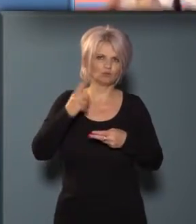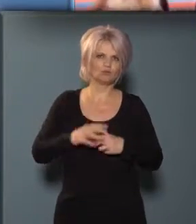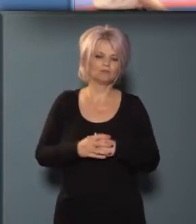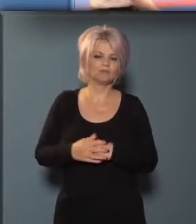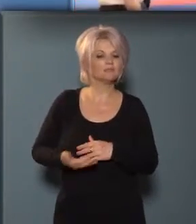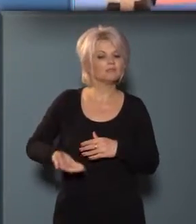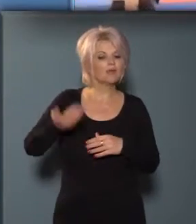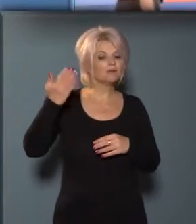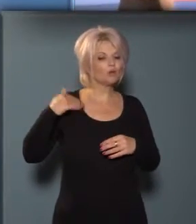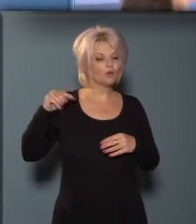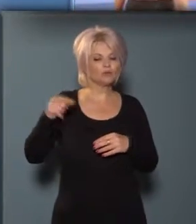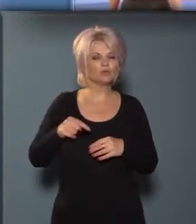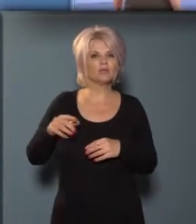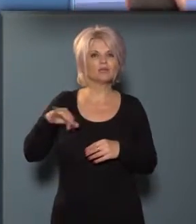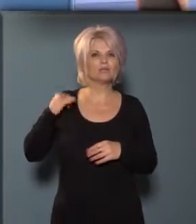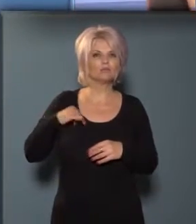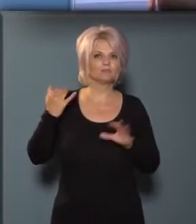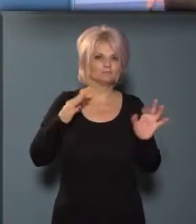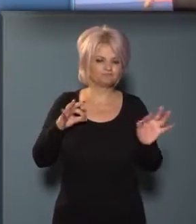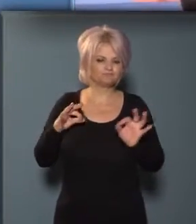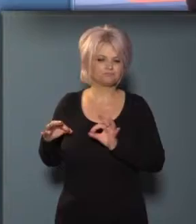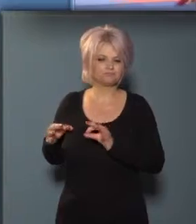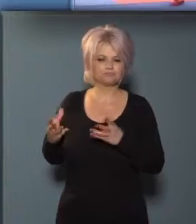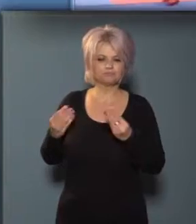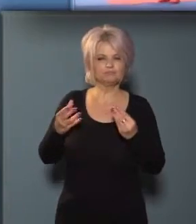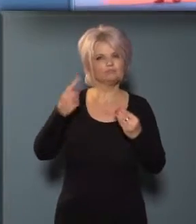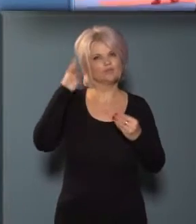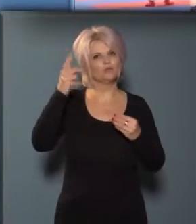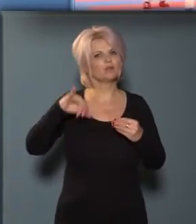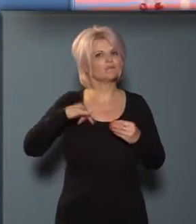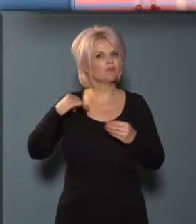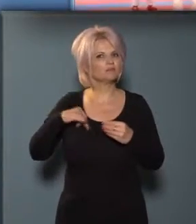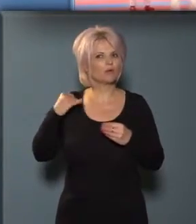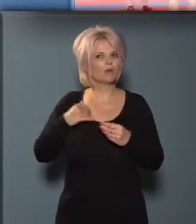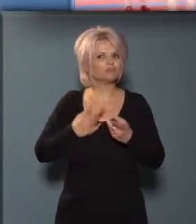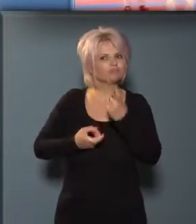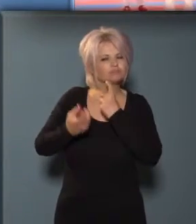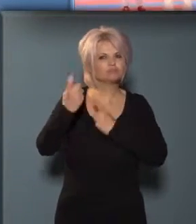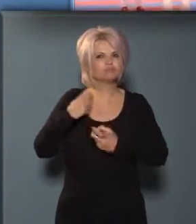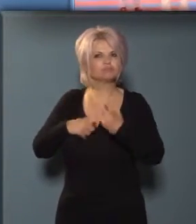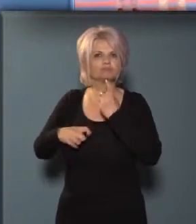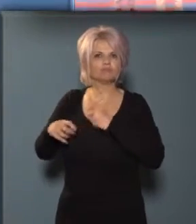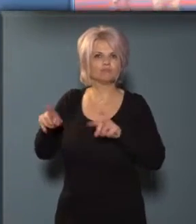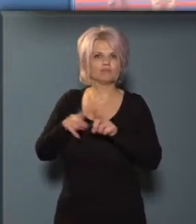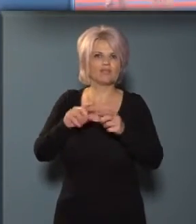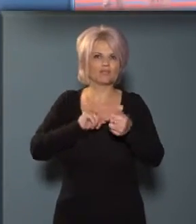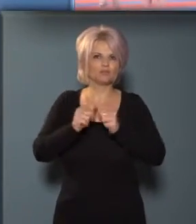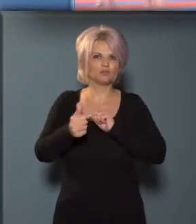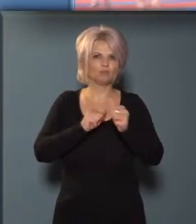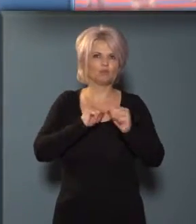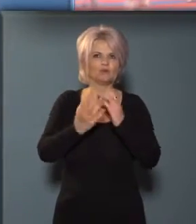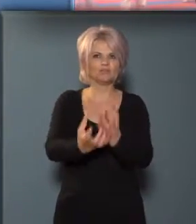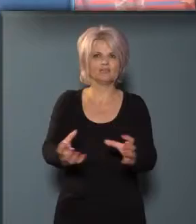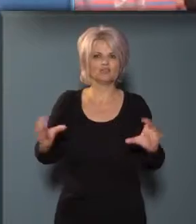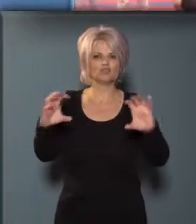mögöttünk zajlik, az egy ifjúsági rendezvény. Mennyire tudja fiatalokat bevonzani egy ilyen sportcsarnok? Mennyire